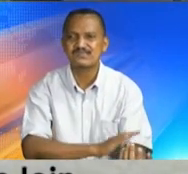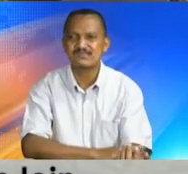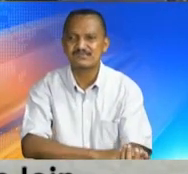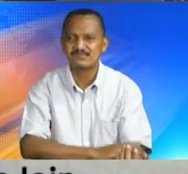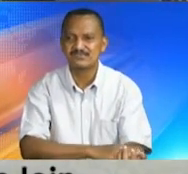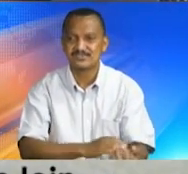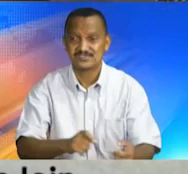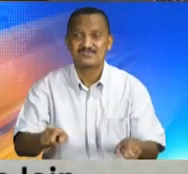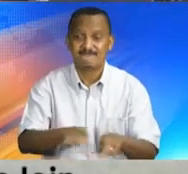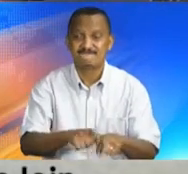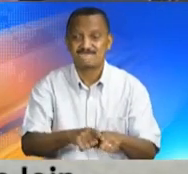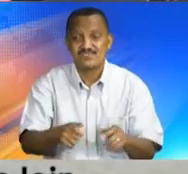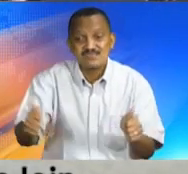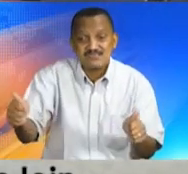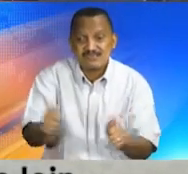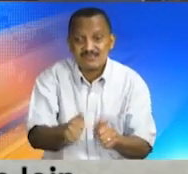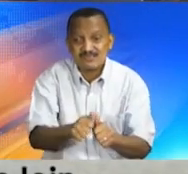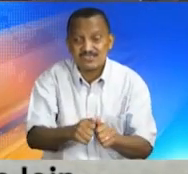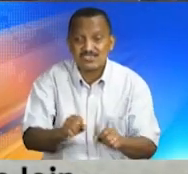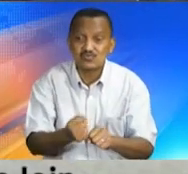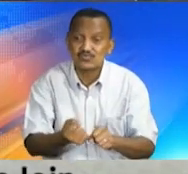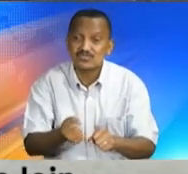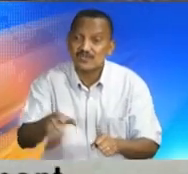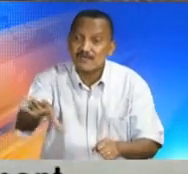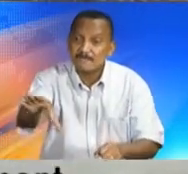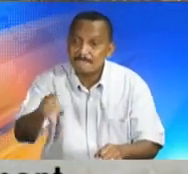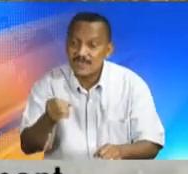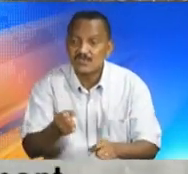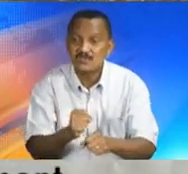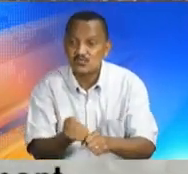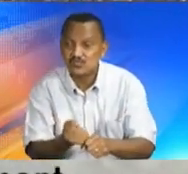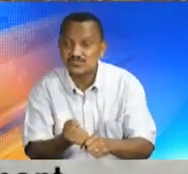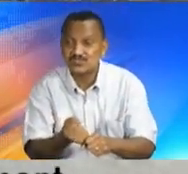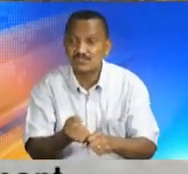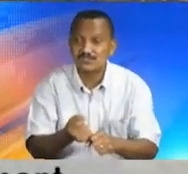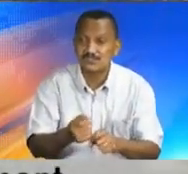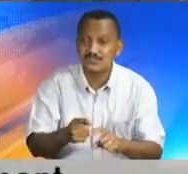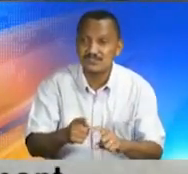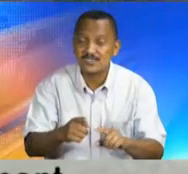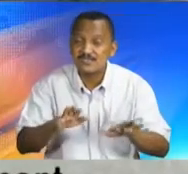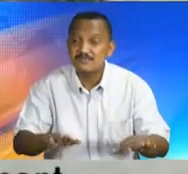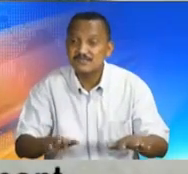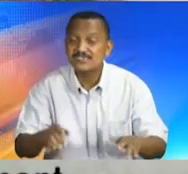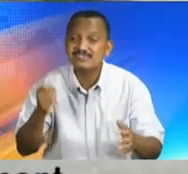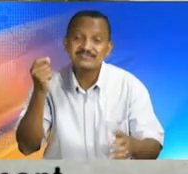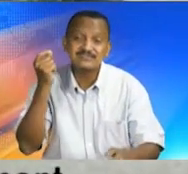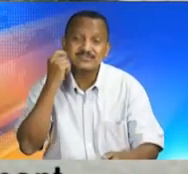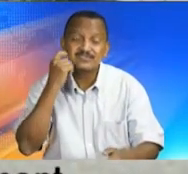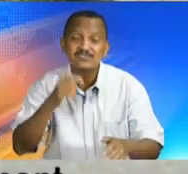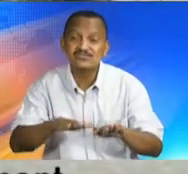hoe takaikaiky zany a ny toerana firemben'ny tantely fakanovona. Toerana tena tokony hipetrahan'ny tantely zany a de